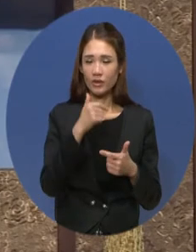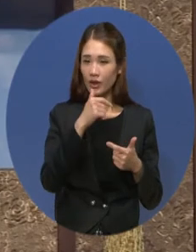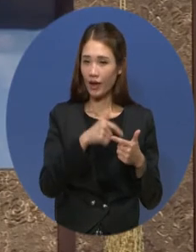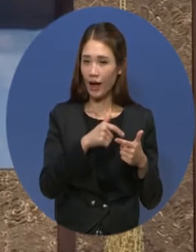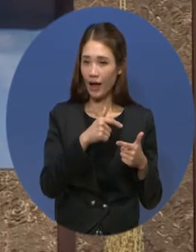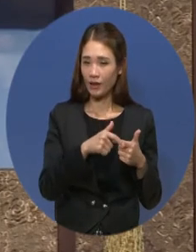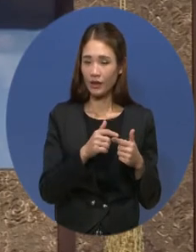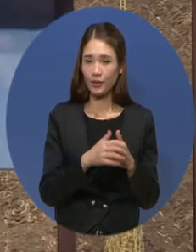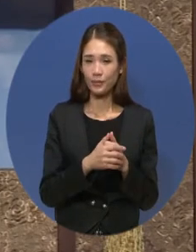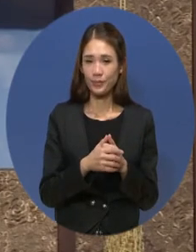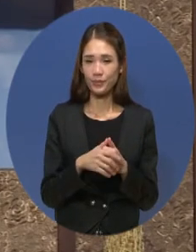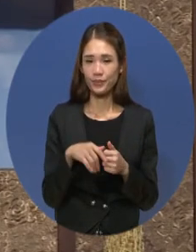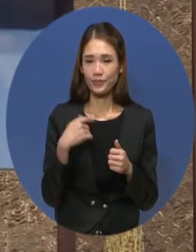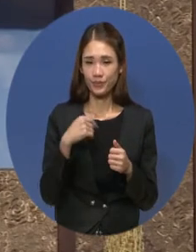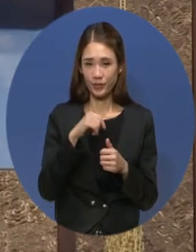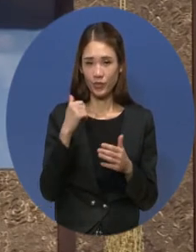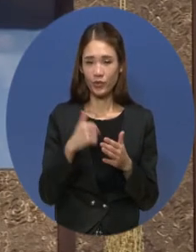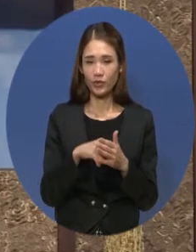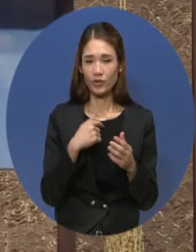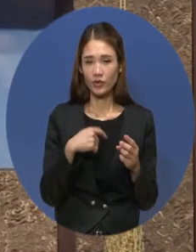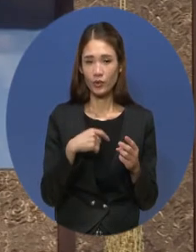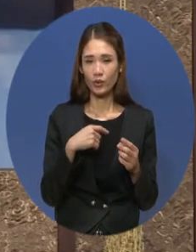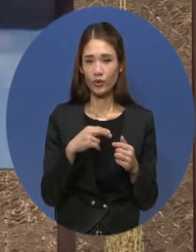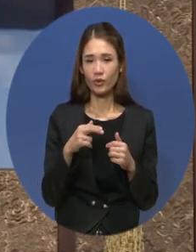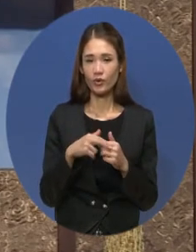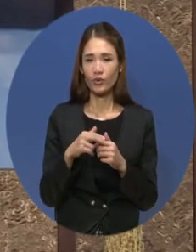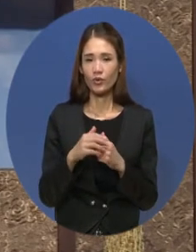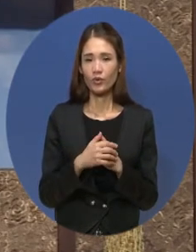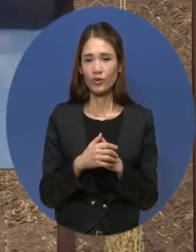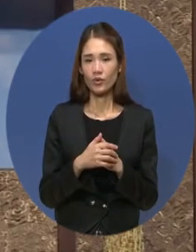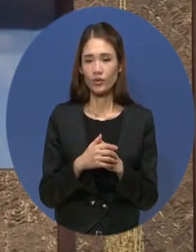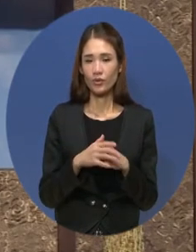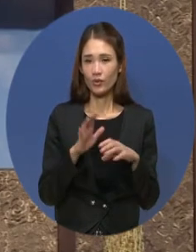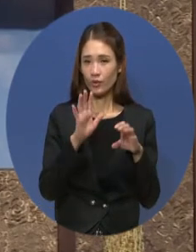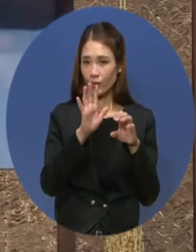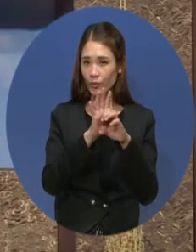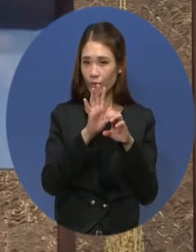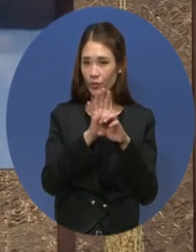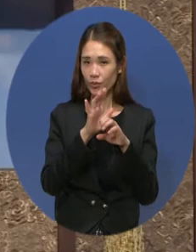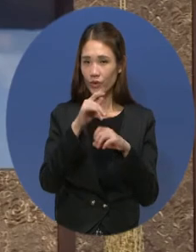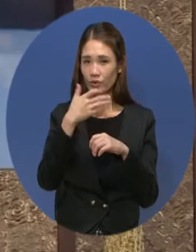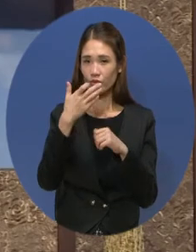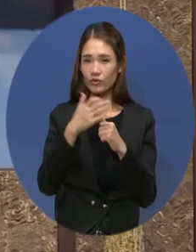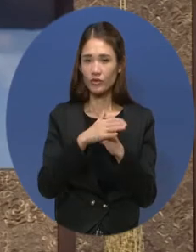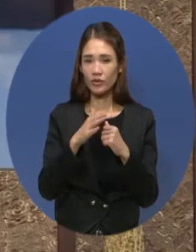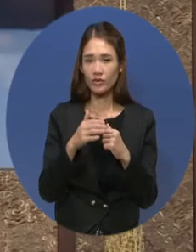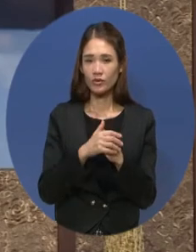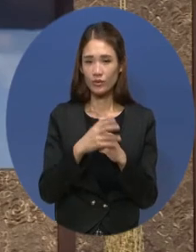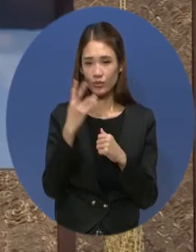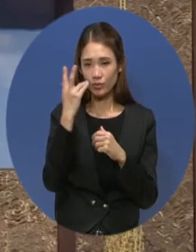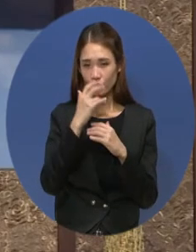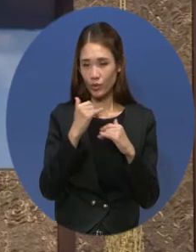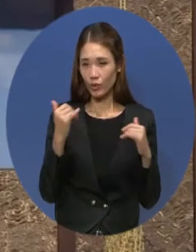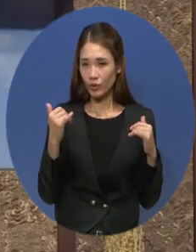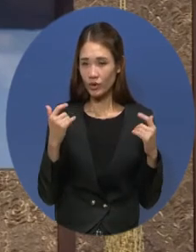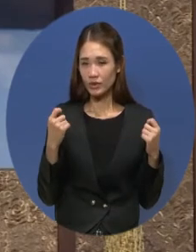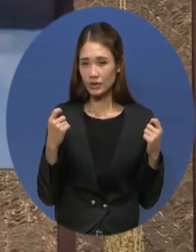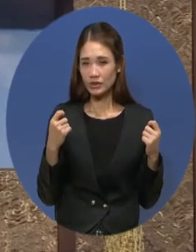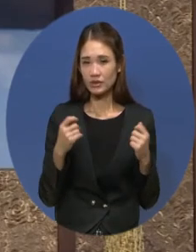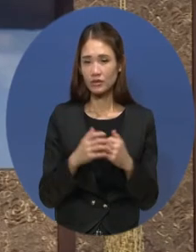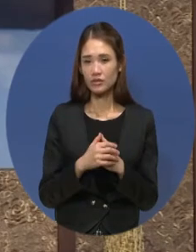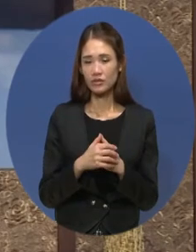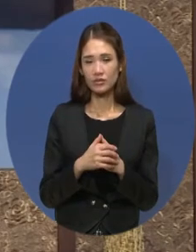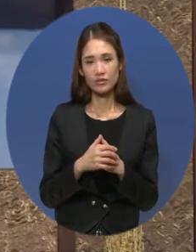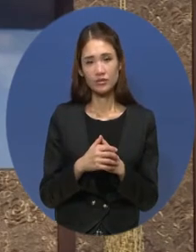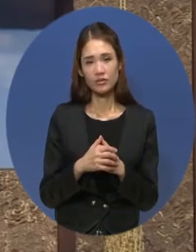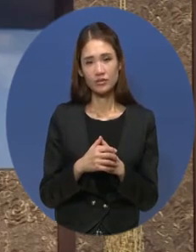평생 교육 센터 도 상황이 비슷한데 이 코로나 코렌 와 때문에 어 보호자 분들이